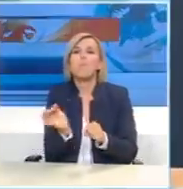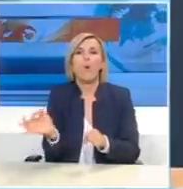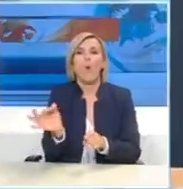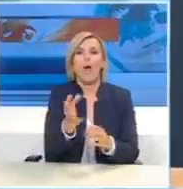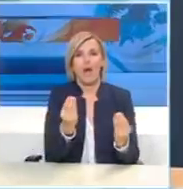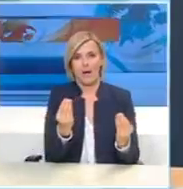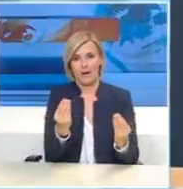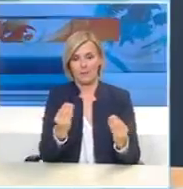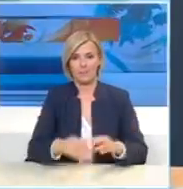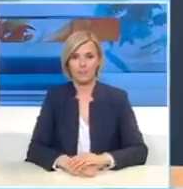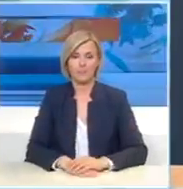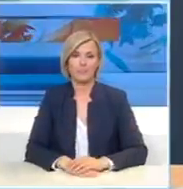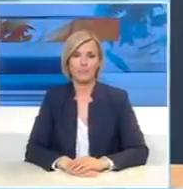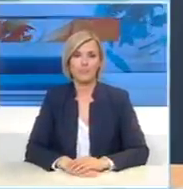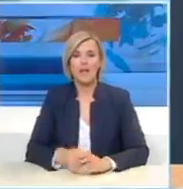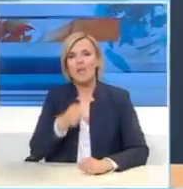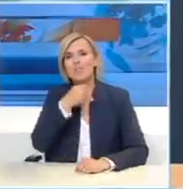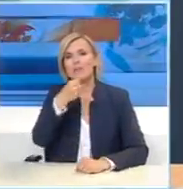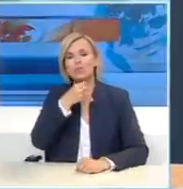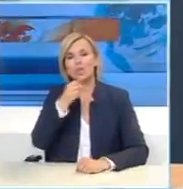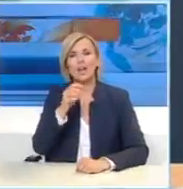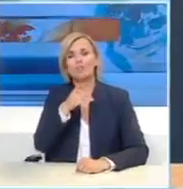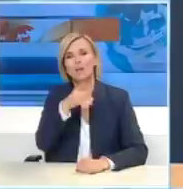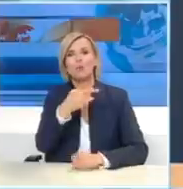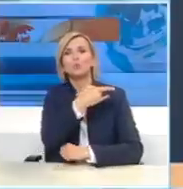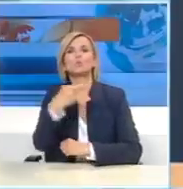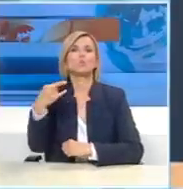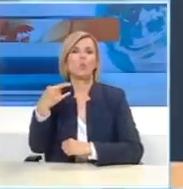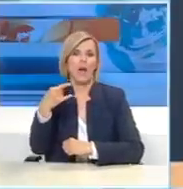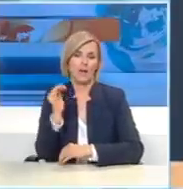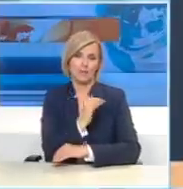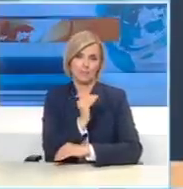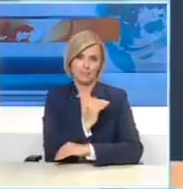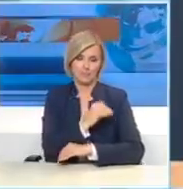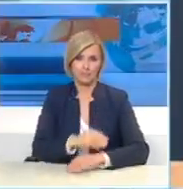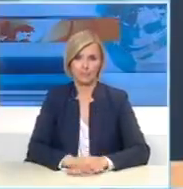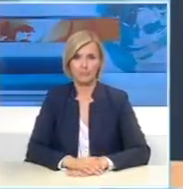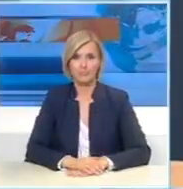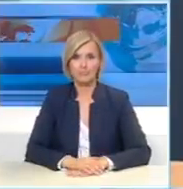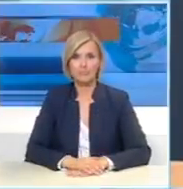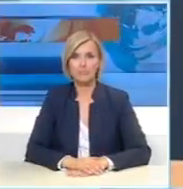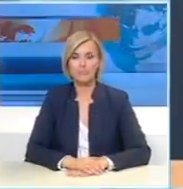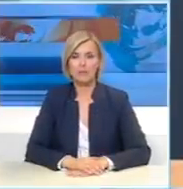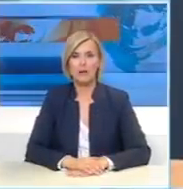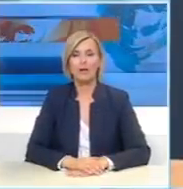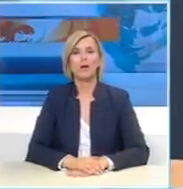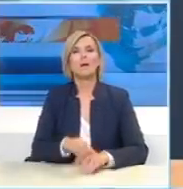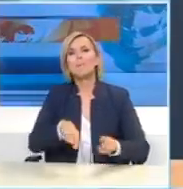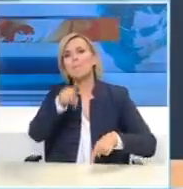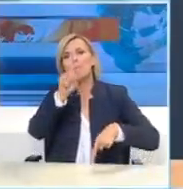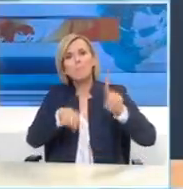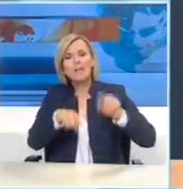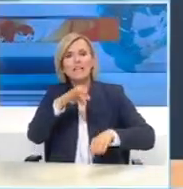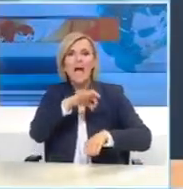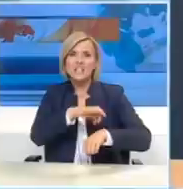Ο κ. Ξηδόπουλος από το ζούγκλα.gr. Κύριε καθηγητά, μερικοί ασθενείς δεν έχουν αρκετό οξυγόνο στο σώμα τους χωρίς να εμφανίζουν